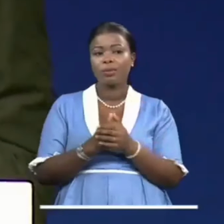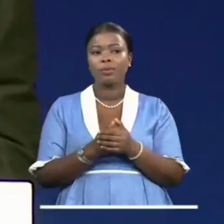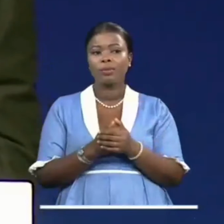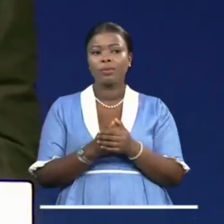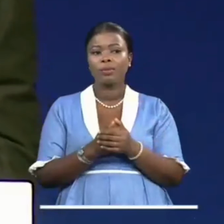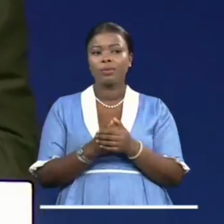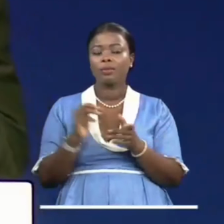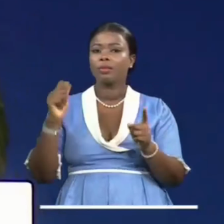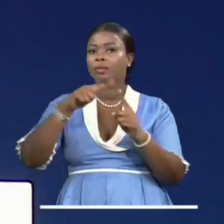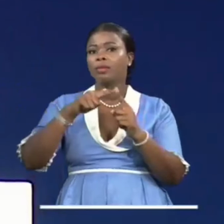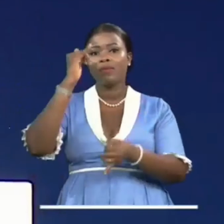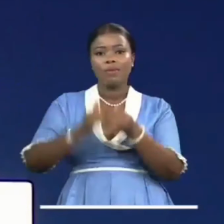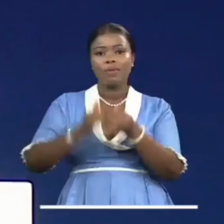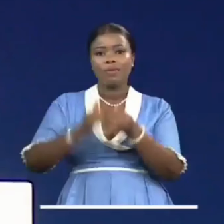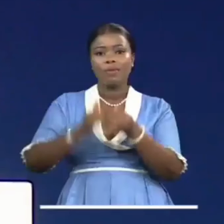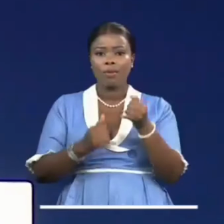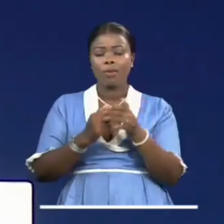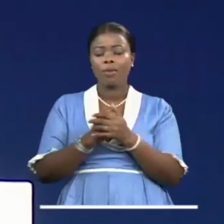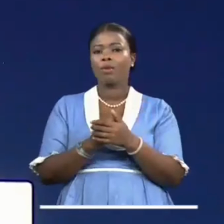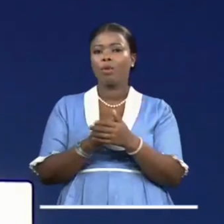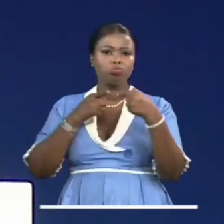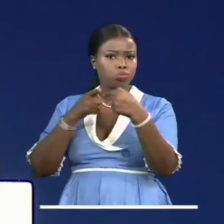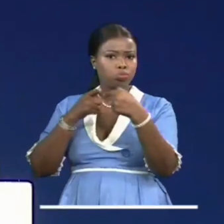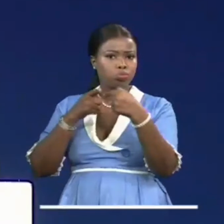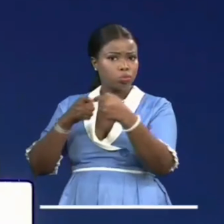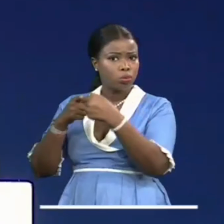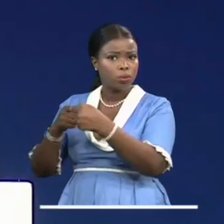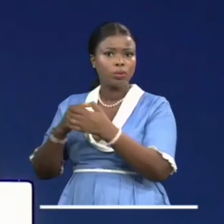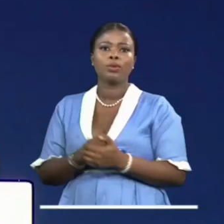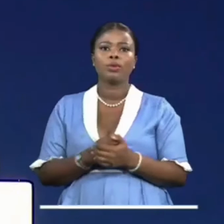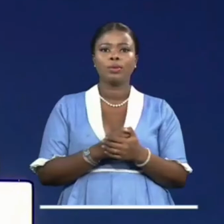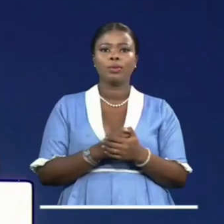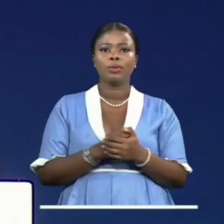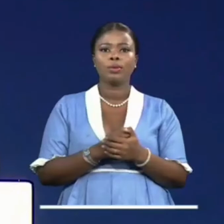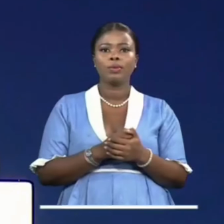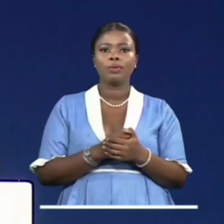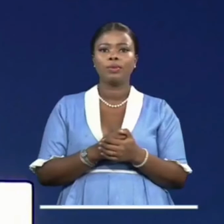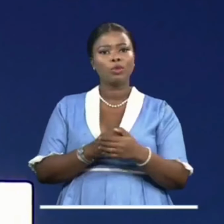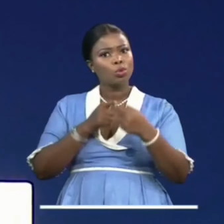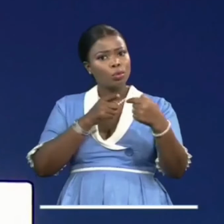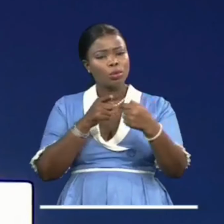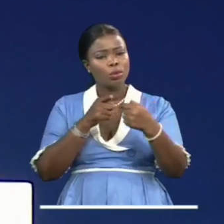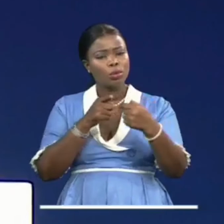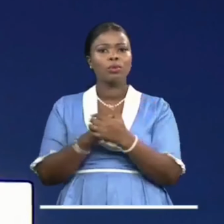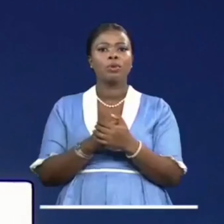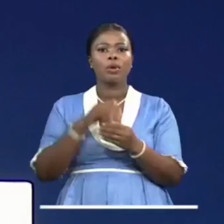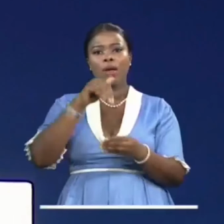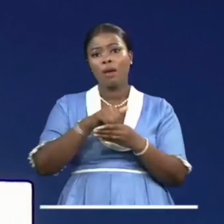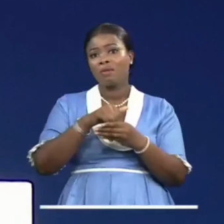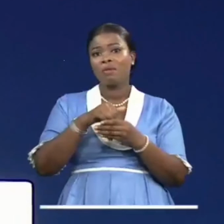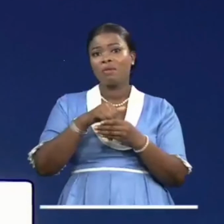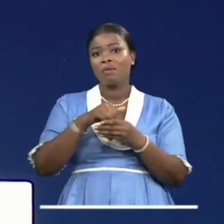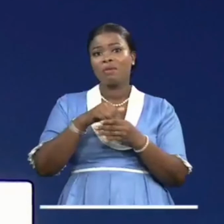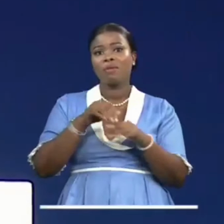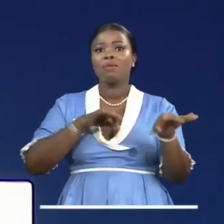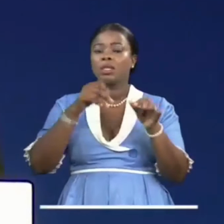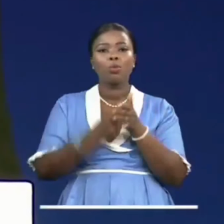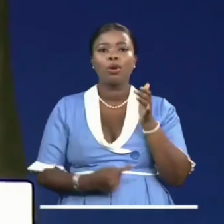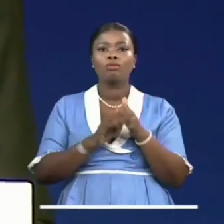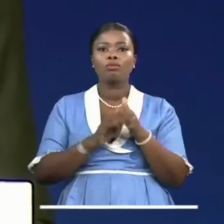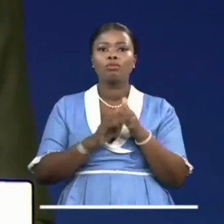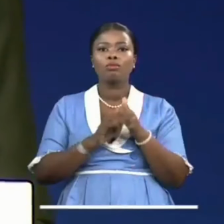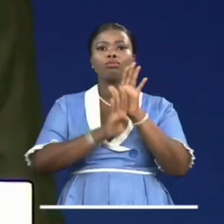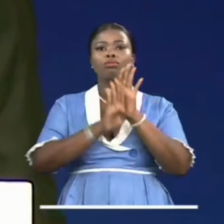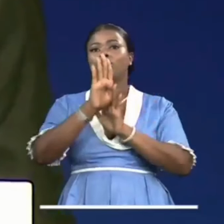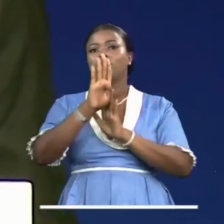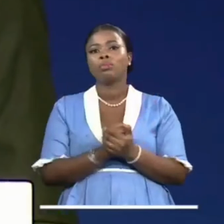disposer économie compétitive effectivement nous voulons disposer économie compétitive en faisant quoi en développant des moteurs